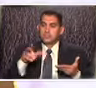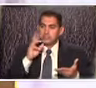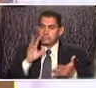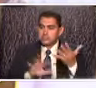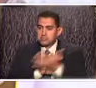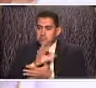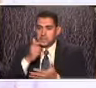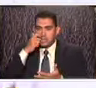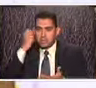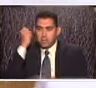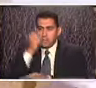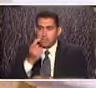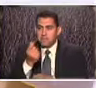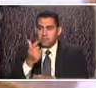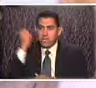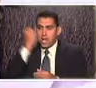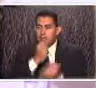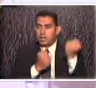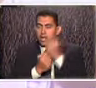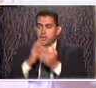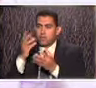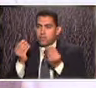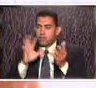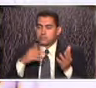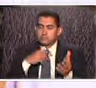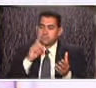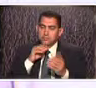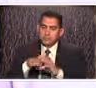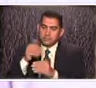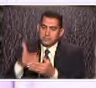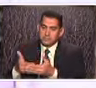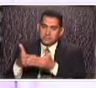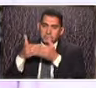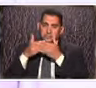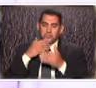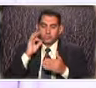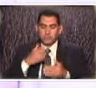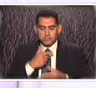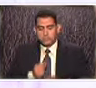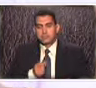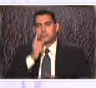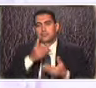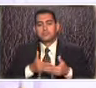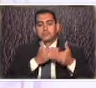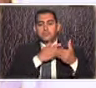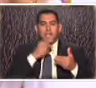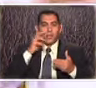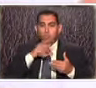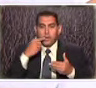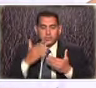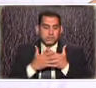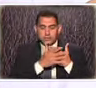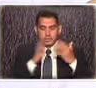في اعتزالهم للواقع رساله تؤثر في الواقع ليس الوضع الذي نراه اليوم يسمون ودرويش الدرويش في السابق كان